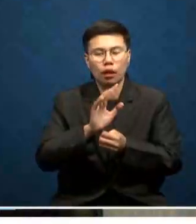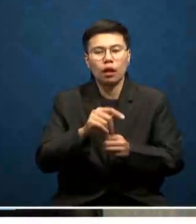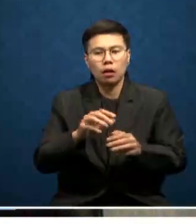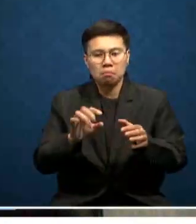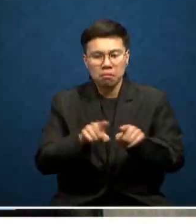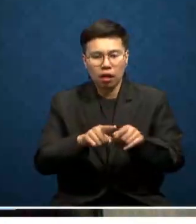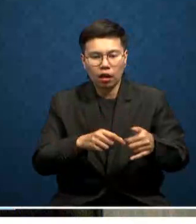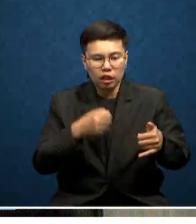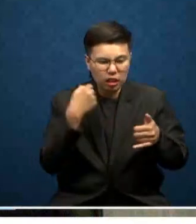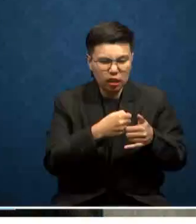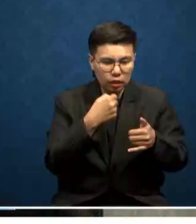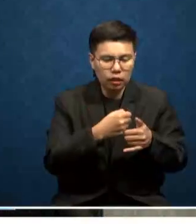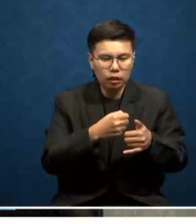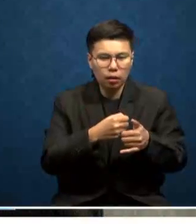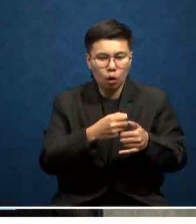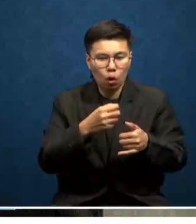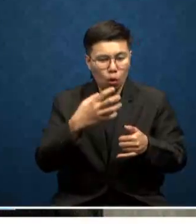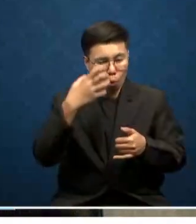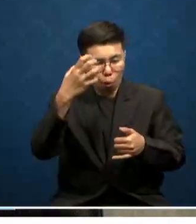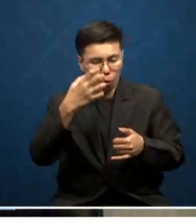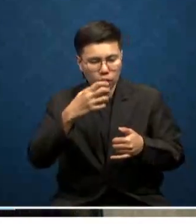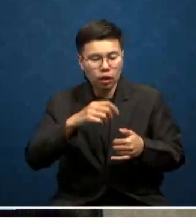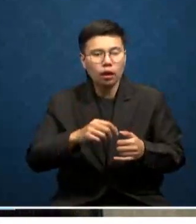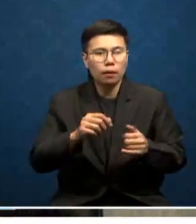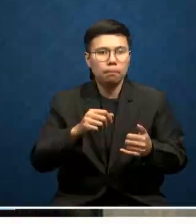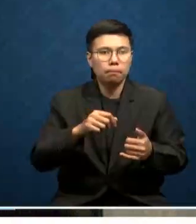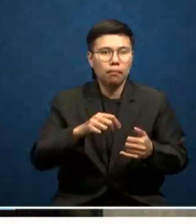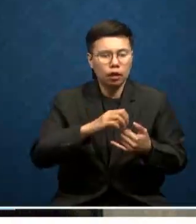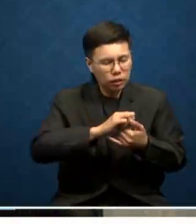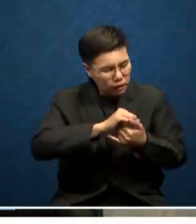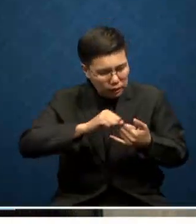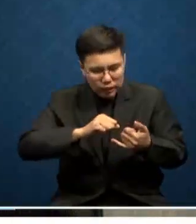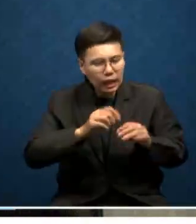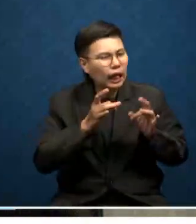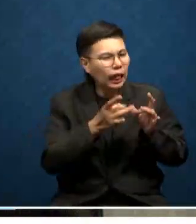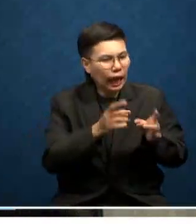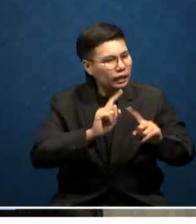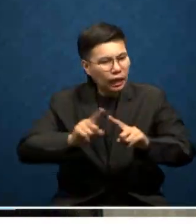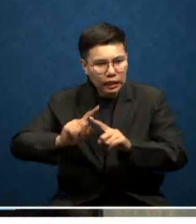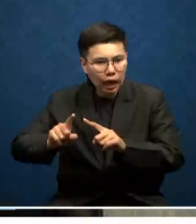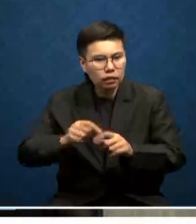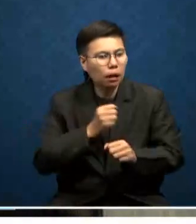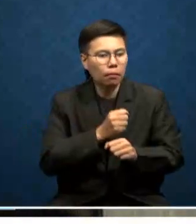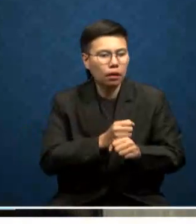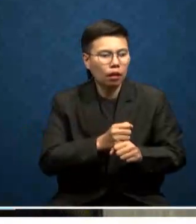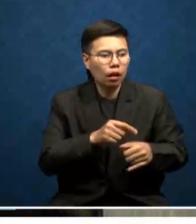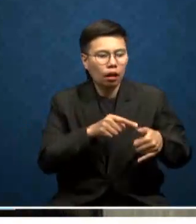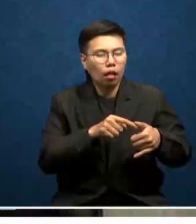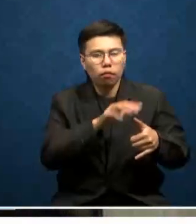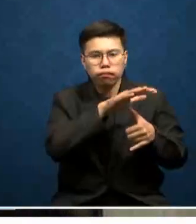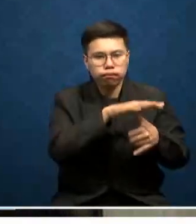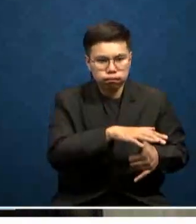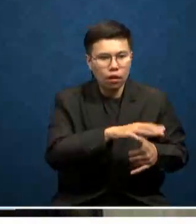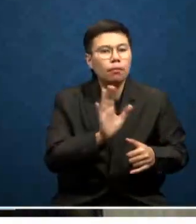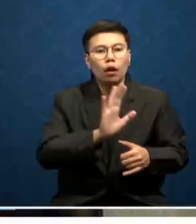หดร้ายหรือกระทำการให้เกิดย่ำยีให้เกิดไร้ศักดิ์ศรีตรงนี้เป็นต้นฉะนั้นทางกฎหม